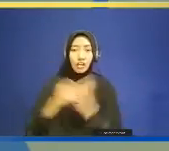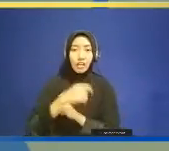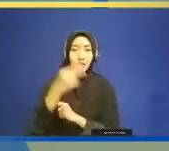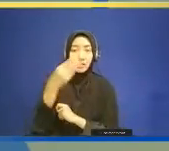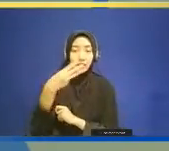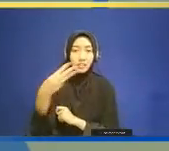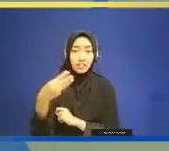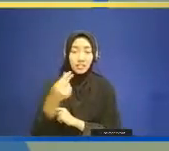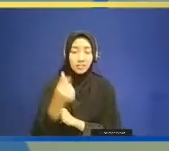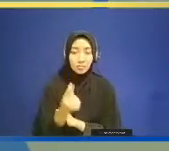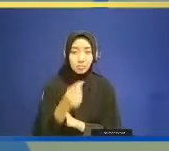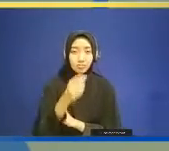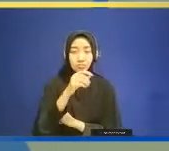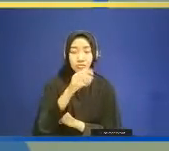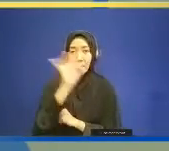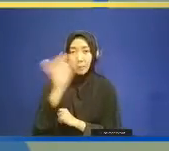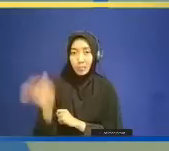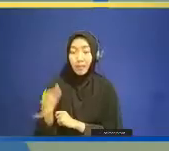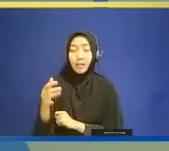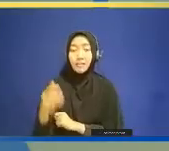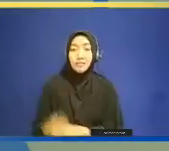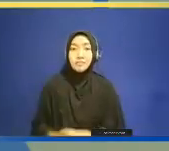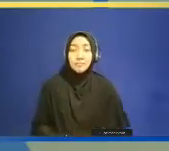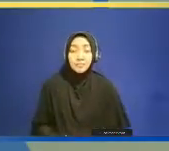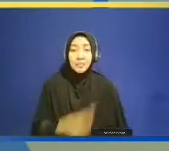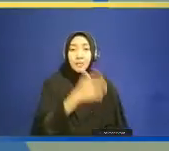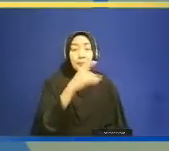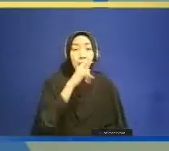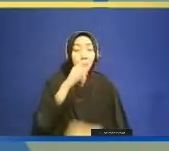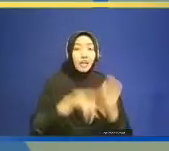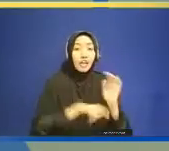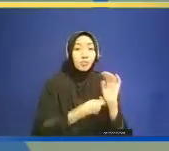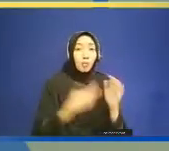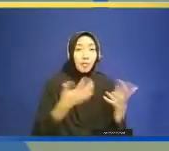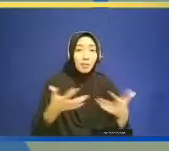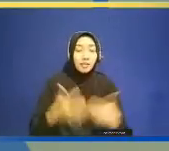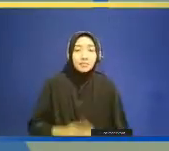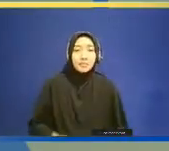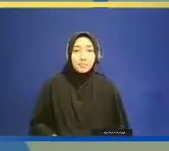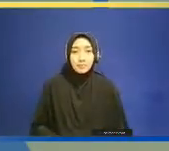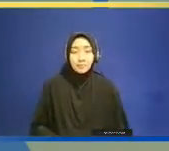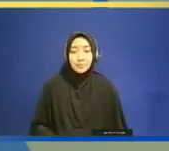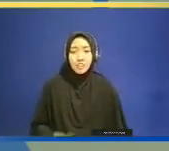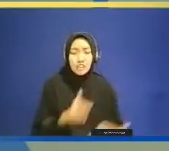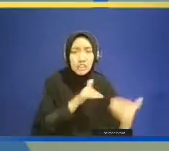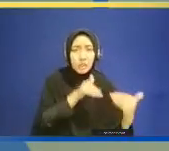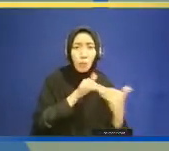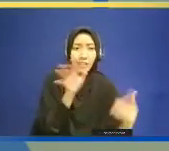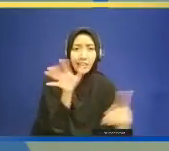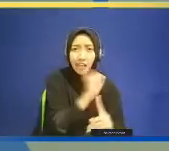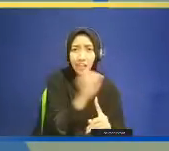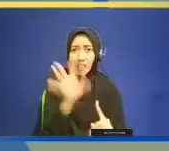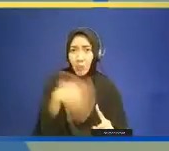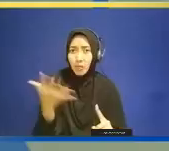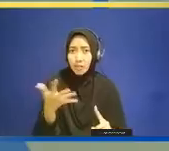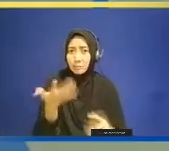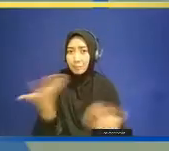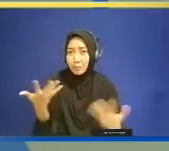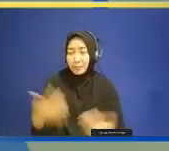dan sebagainya nah tanggapan bapak gimana Panji berkah target ini